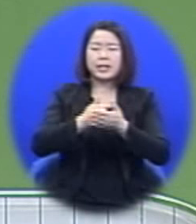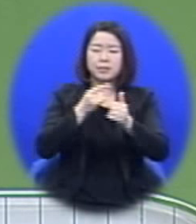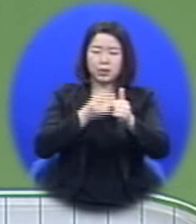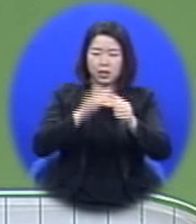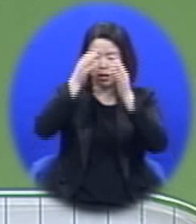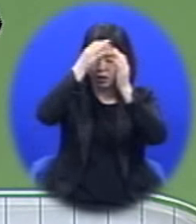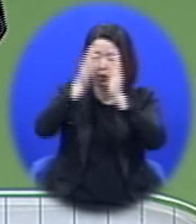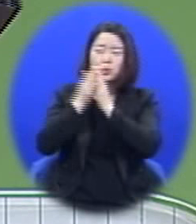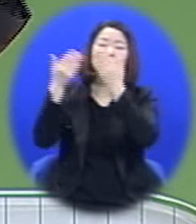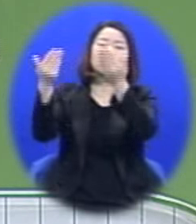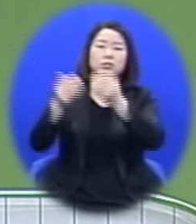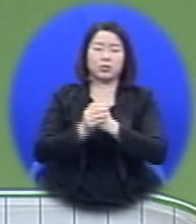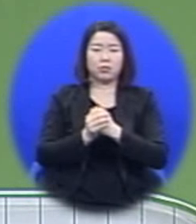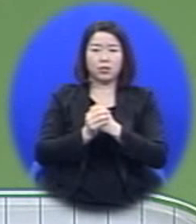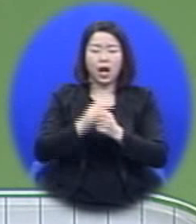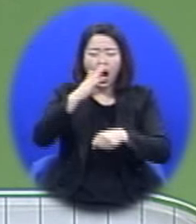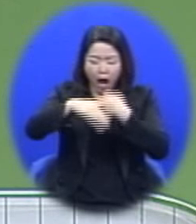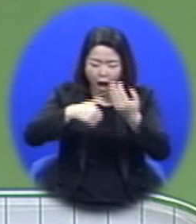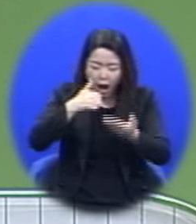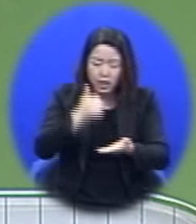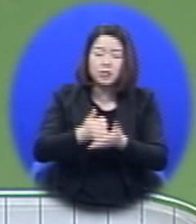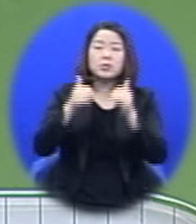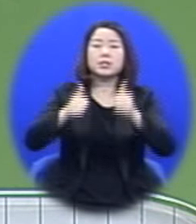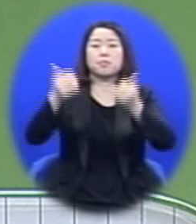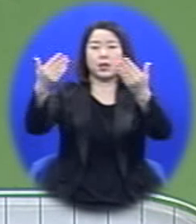하나님, 하나님께서 재판해 주십시오.